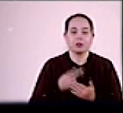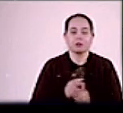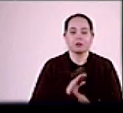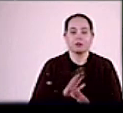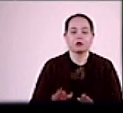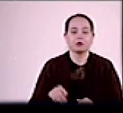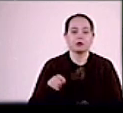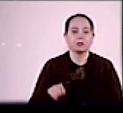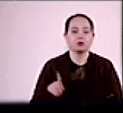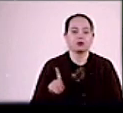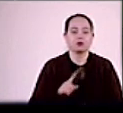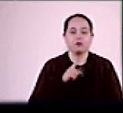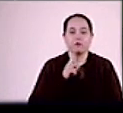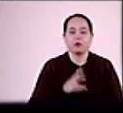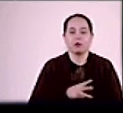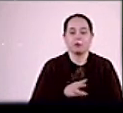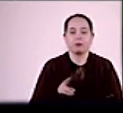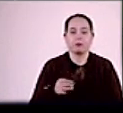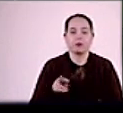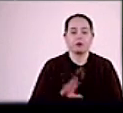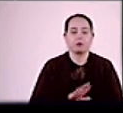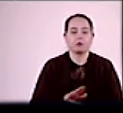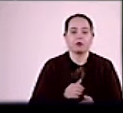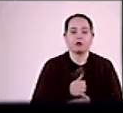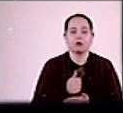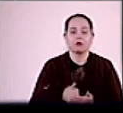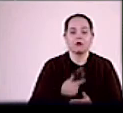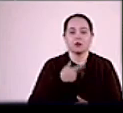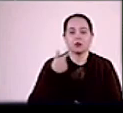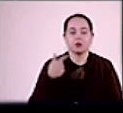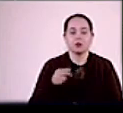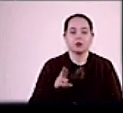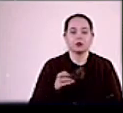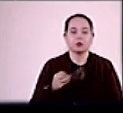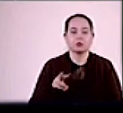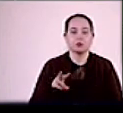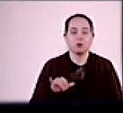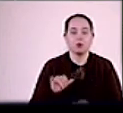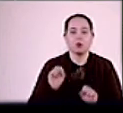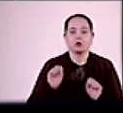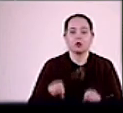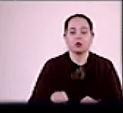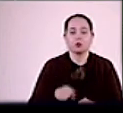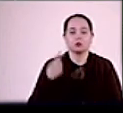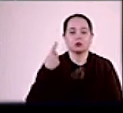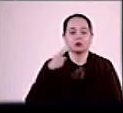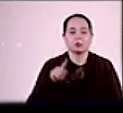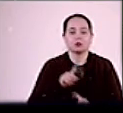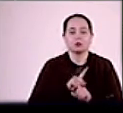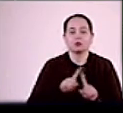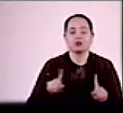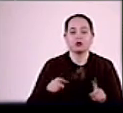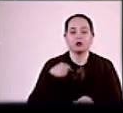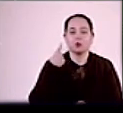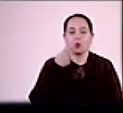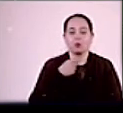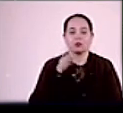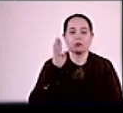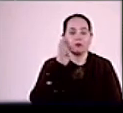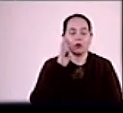Несмотря на то, что в романе Петя не главный герой, Толстому удалось создать замечательный образ